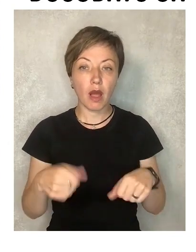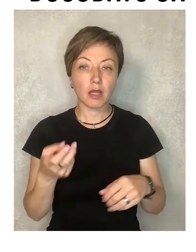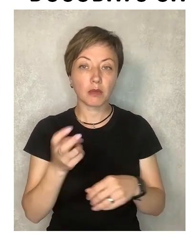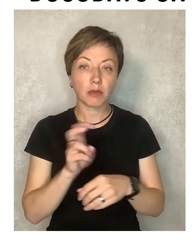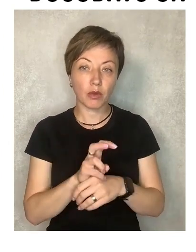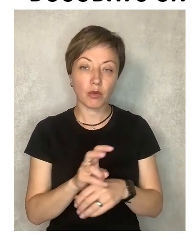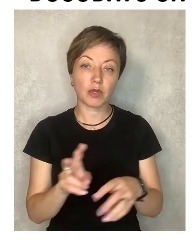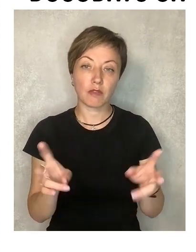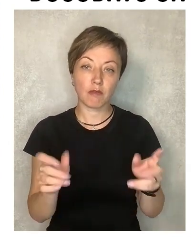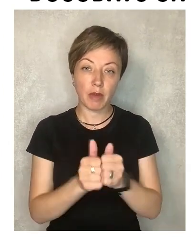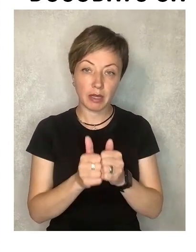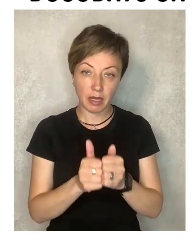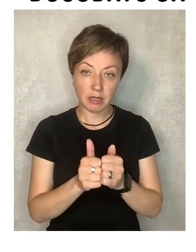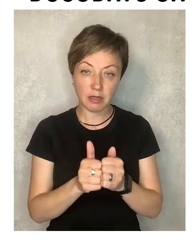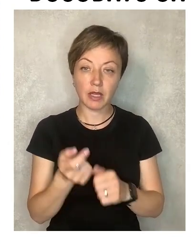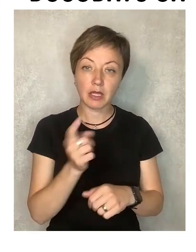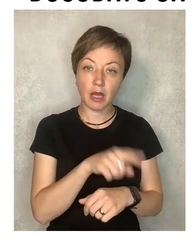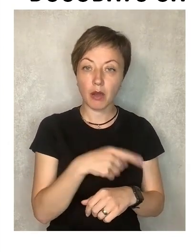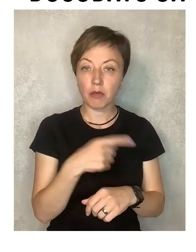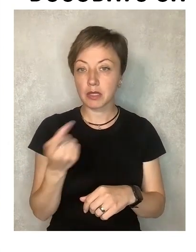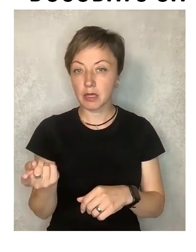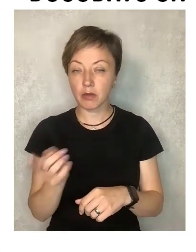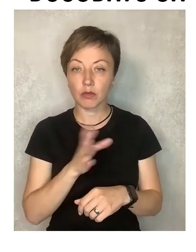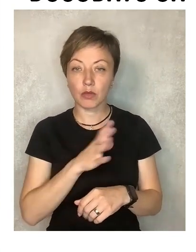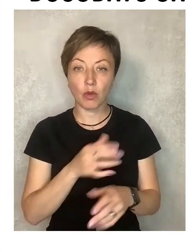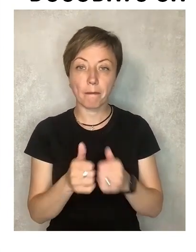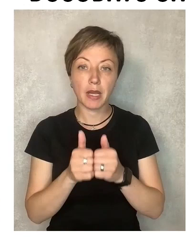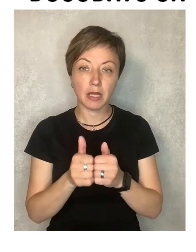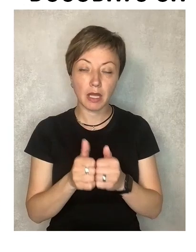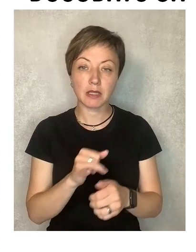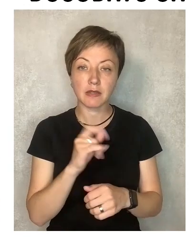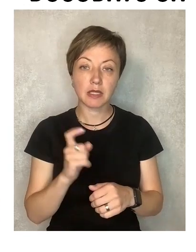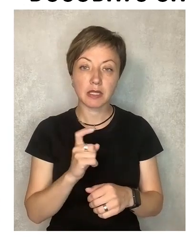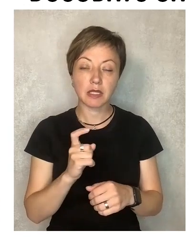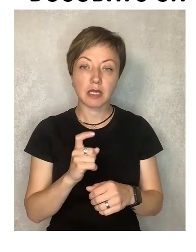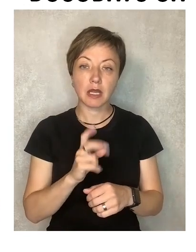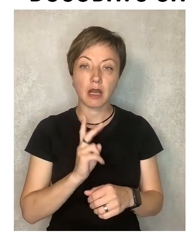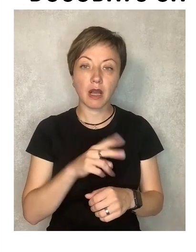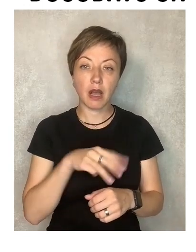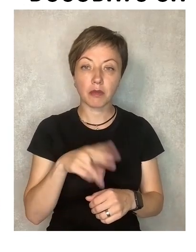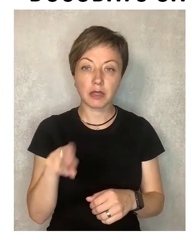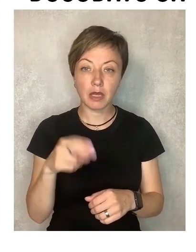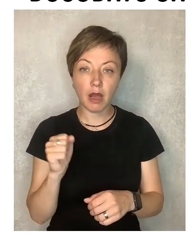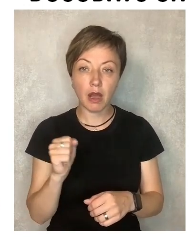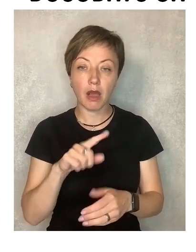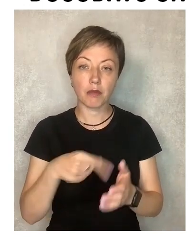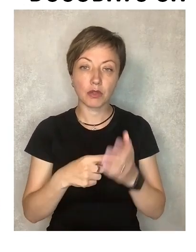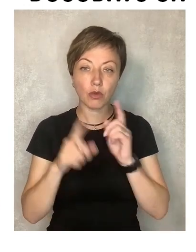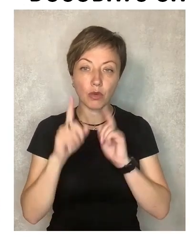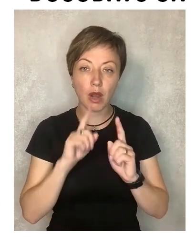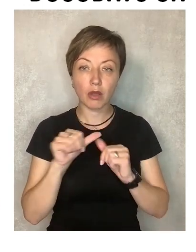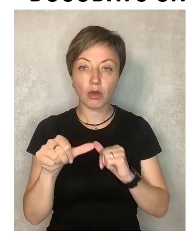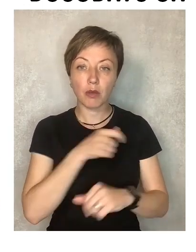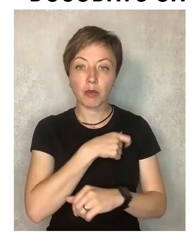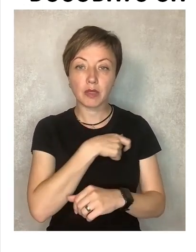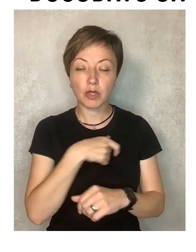партнерство. Тобто і там у нас було партнерство з КМДА, міською радою, окремими депутатами.